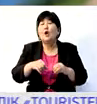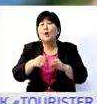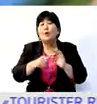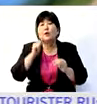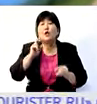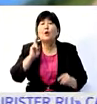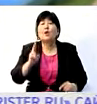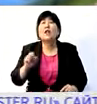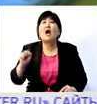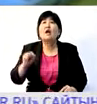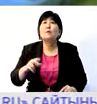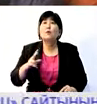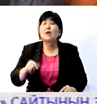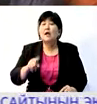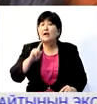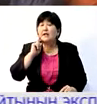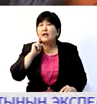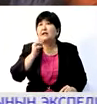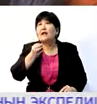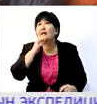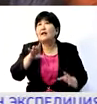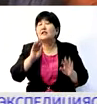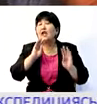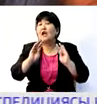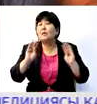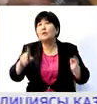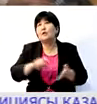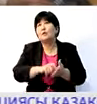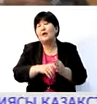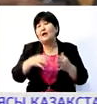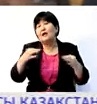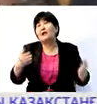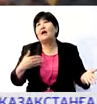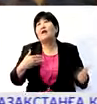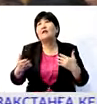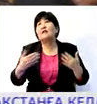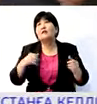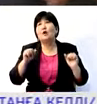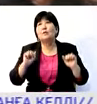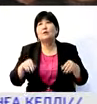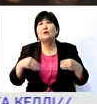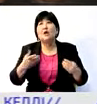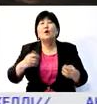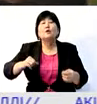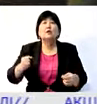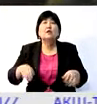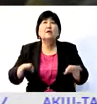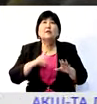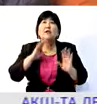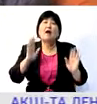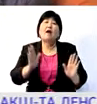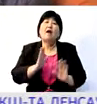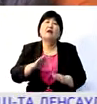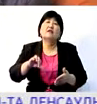жастағы Құралай Аймұратқызы. Жастардың талғамына сай безендірілген бөлмелер еркін тыныстауға мүмкіндік беретінін айтқан ол достарымен бірге әнде